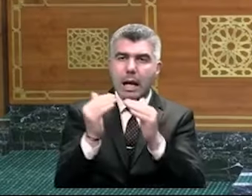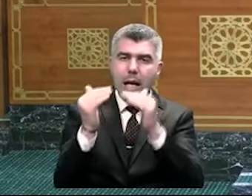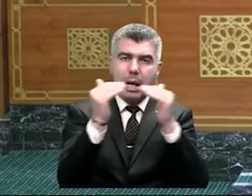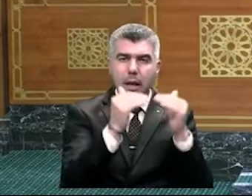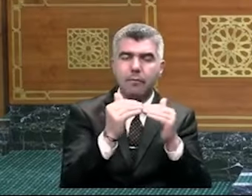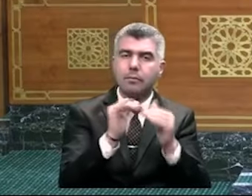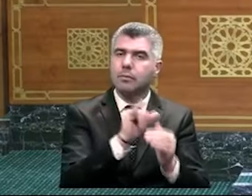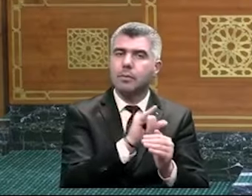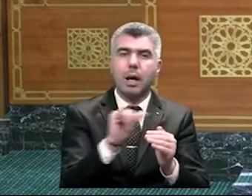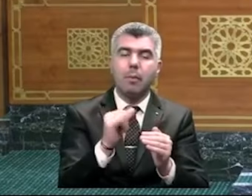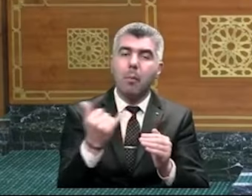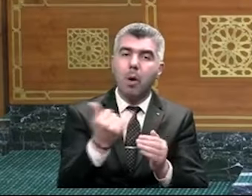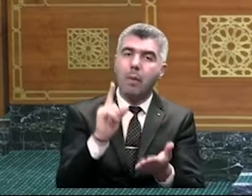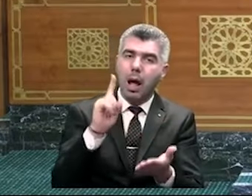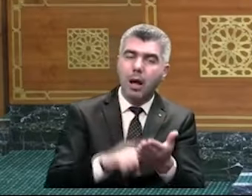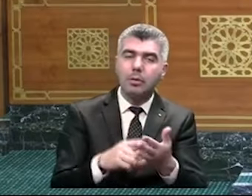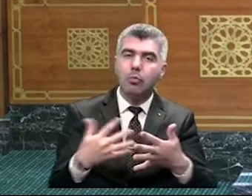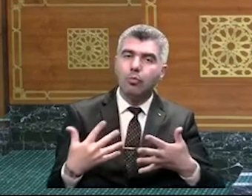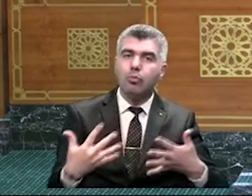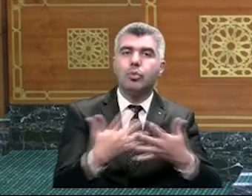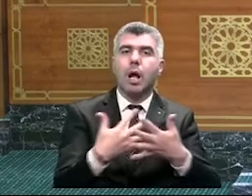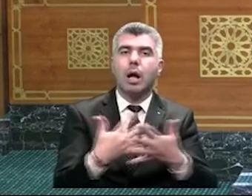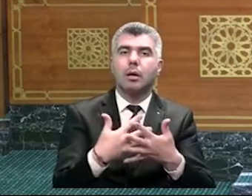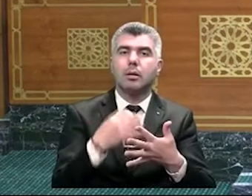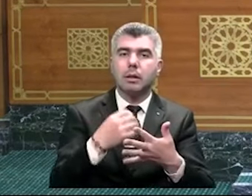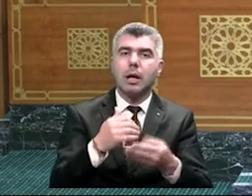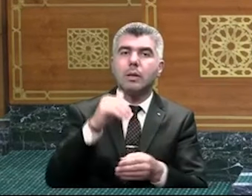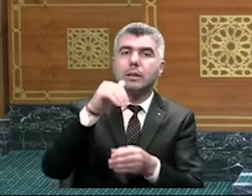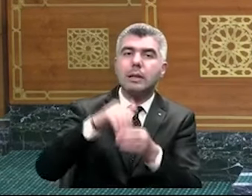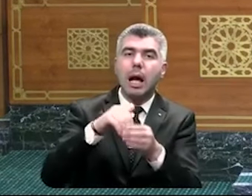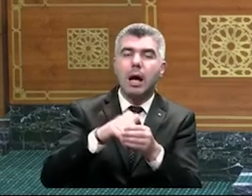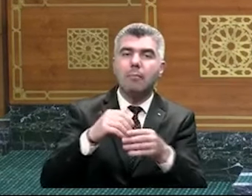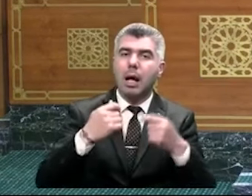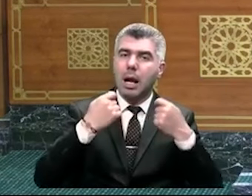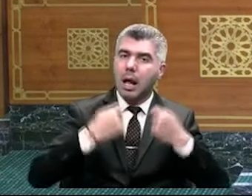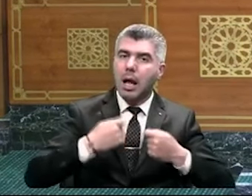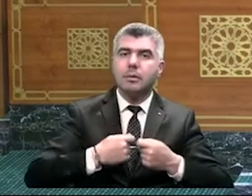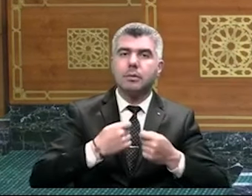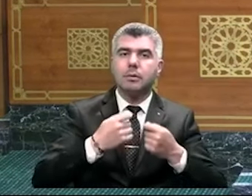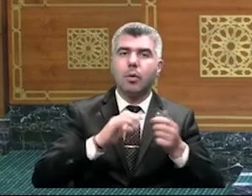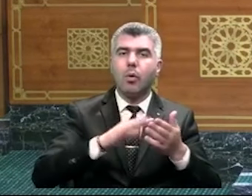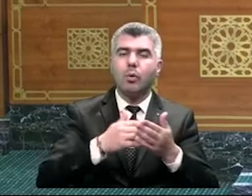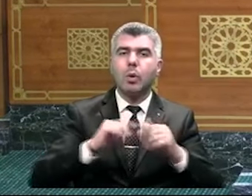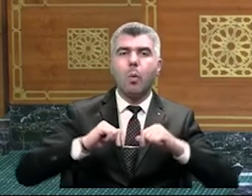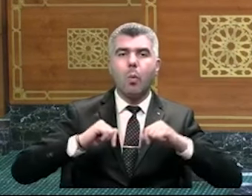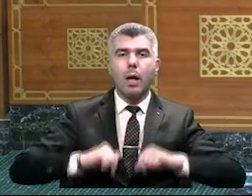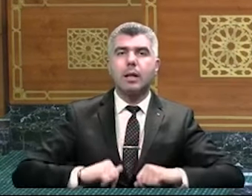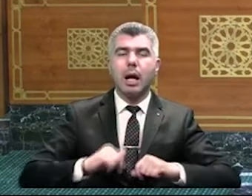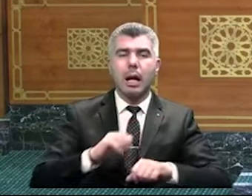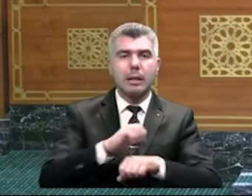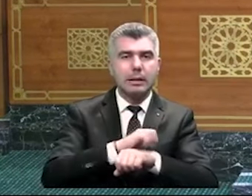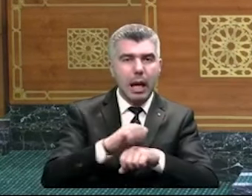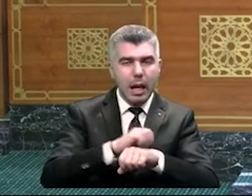اشراك المعنيين بالامر وبدون اشراك المنتخبين وكذلك تم اشراك الوزارات المعنيه من وزاره